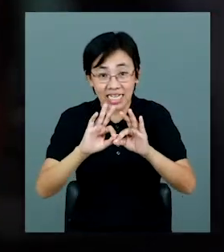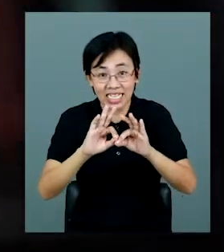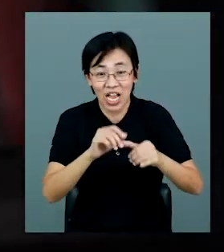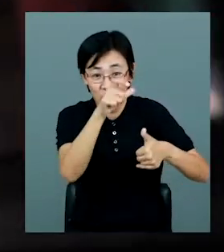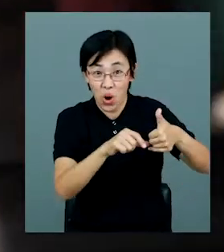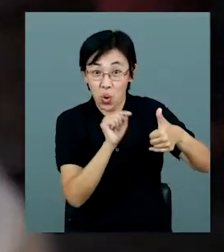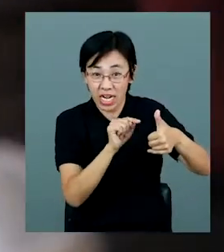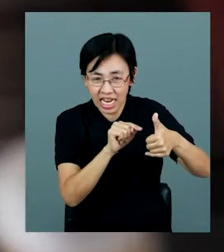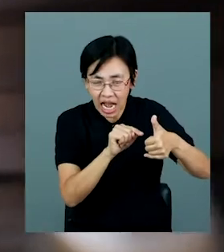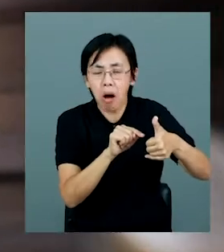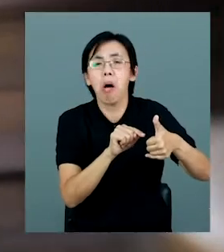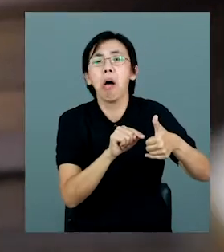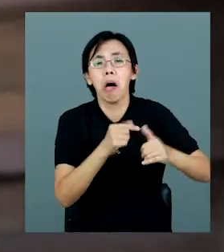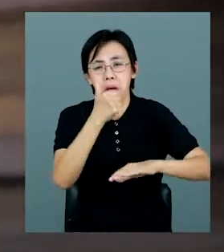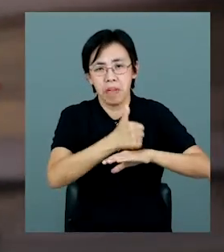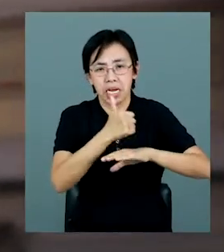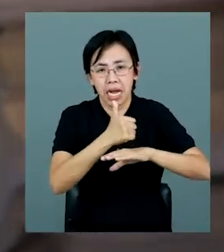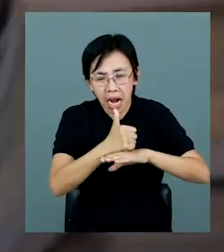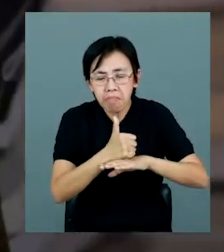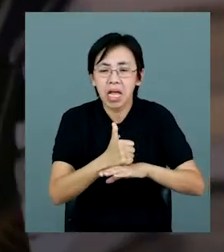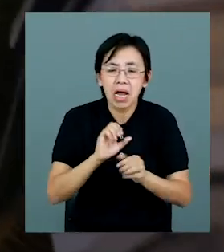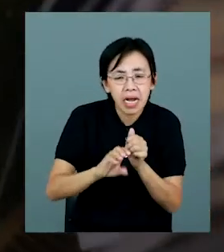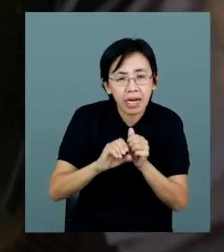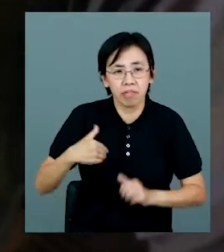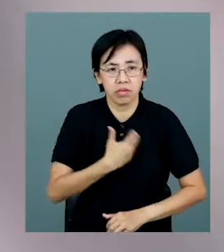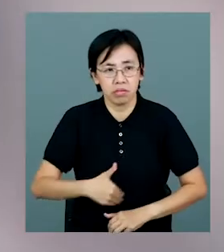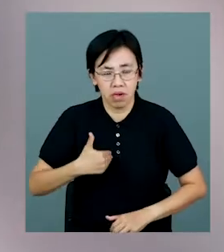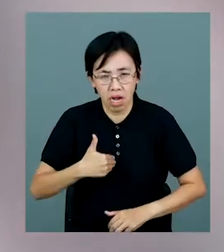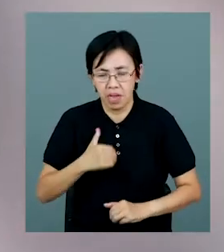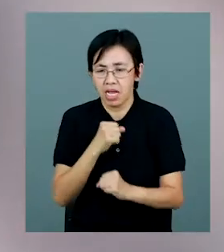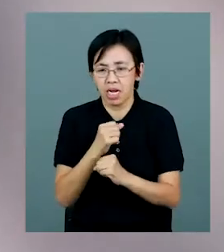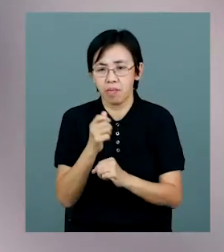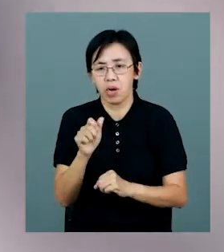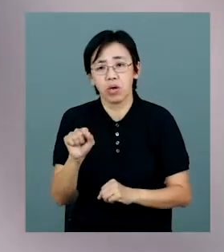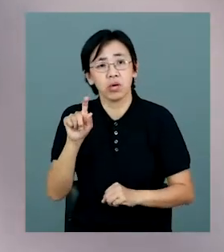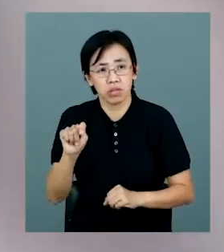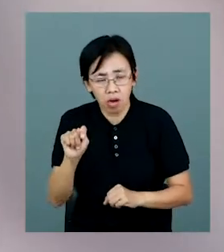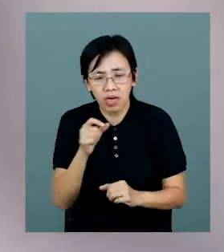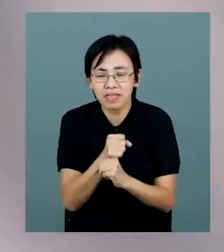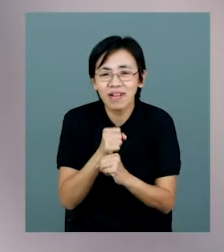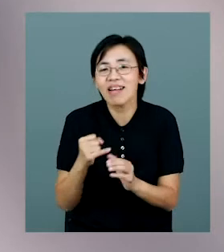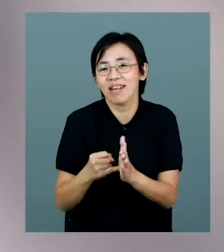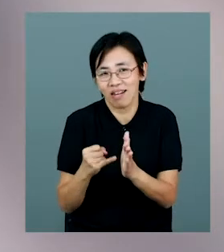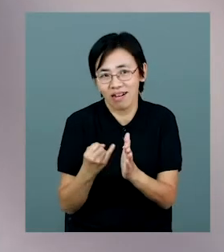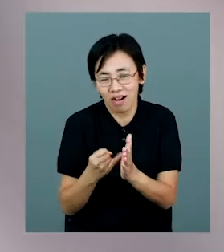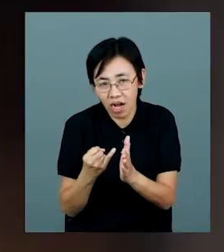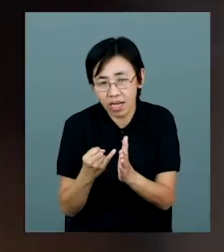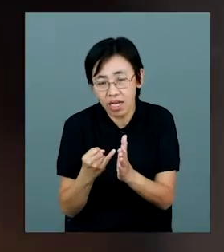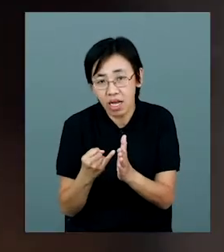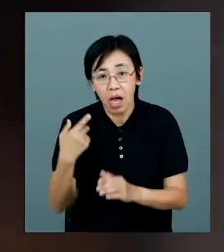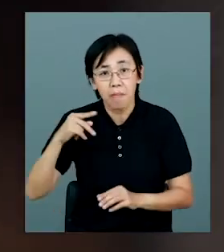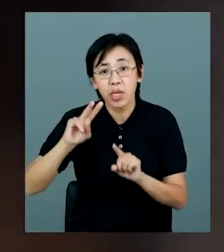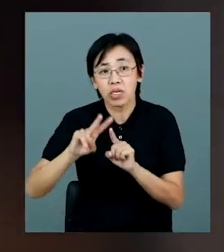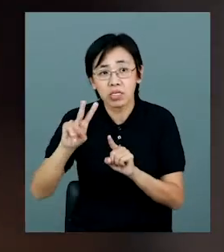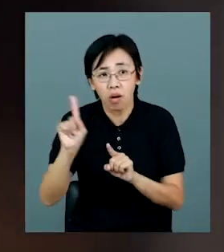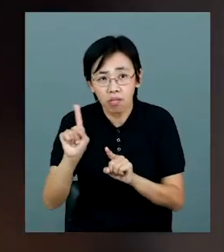ในชุมชนนะคะว่าคนเนี้ยเป็นแกนนำด้านสุขภาพน่าจะเป็นประโยชน์ในการทำงานของอสต.เองคือทำให้เขาทำง